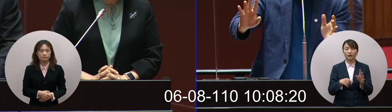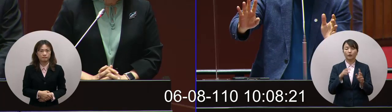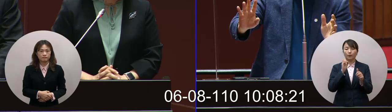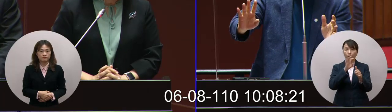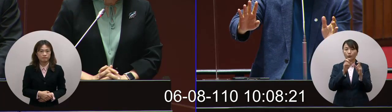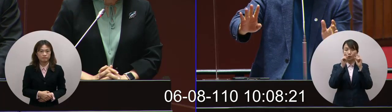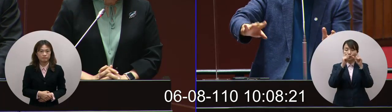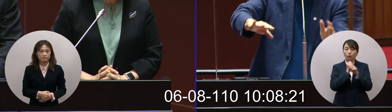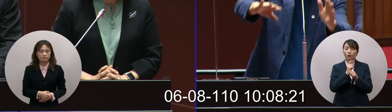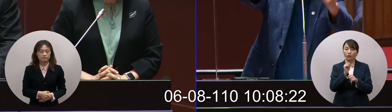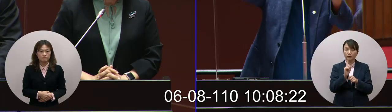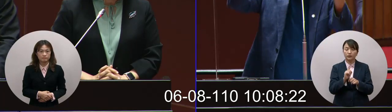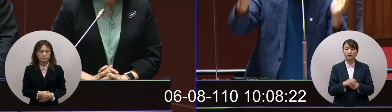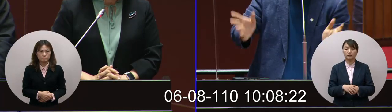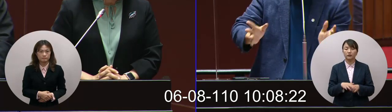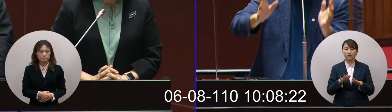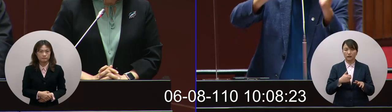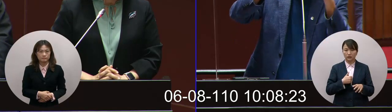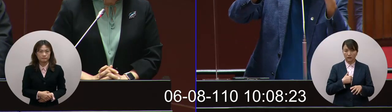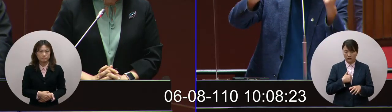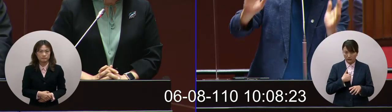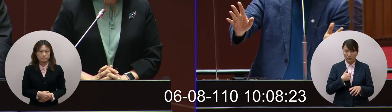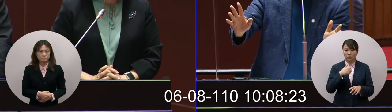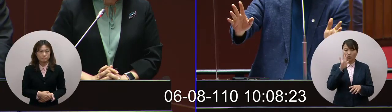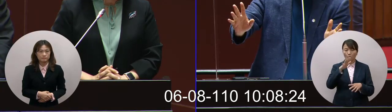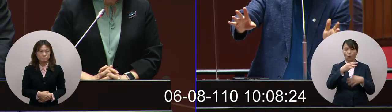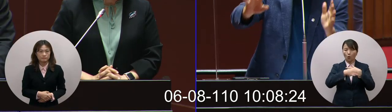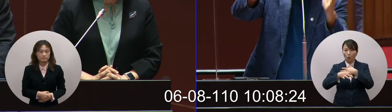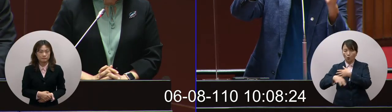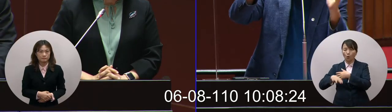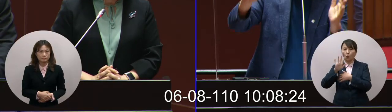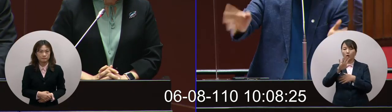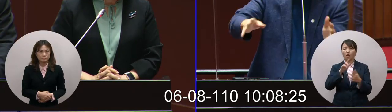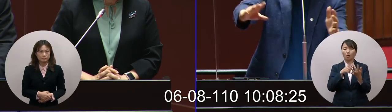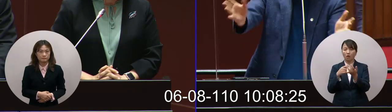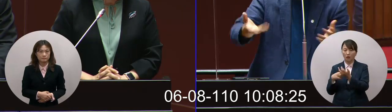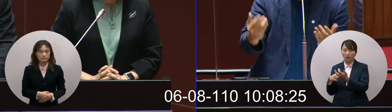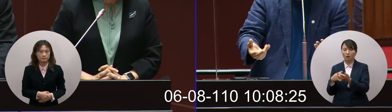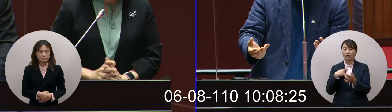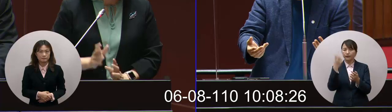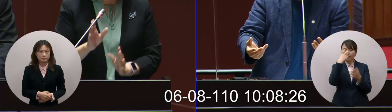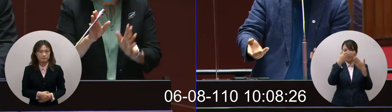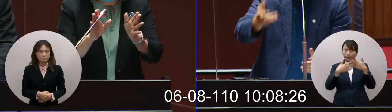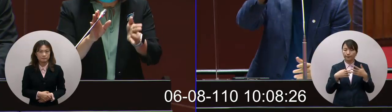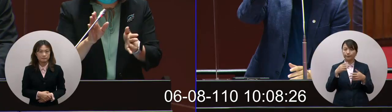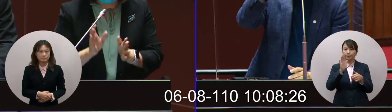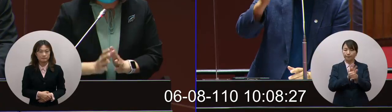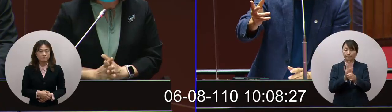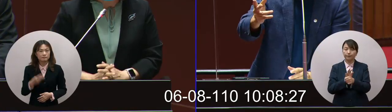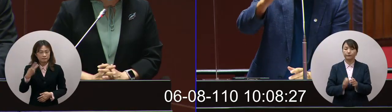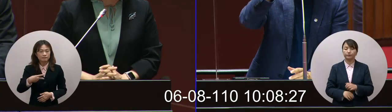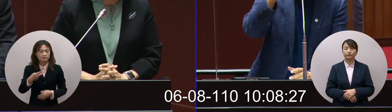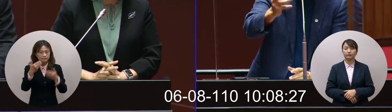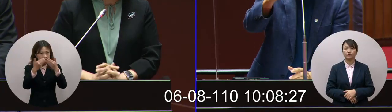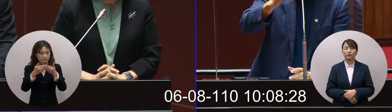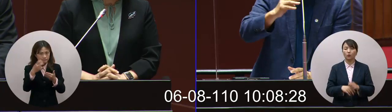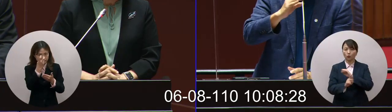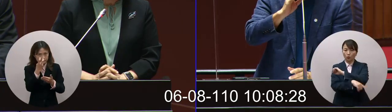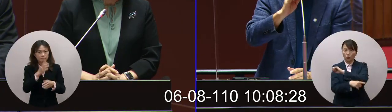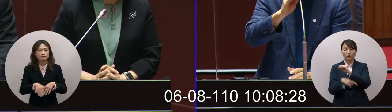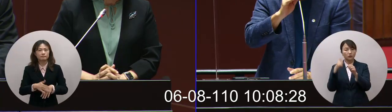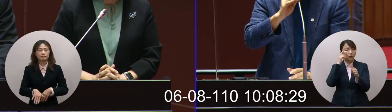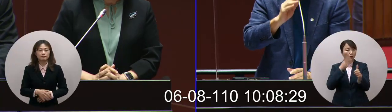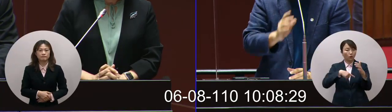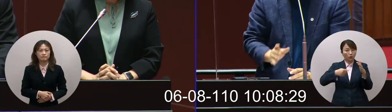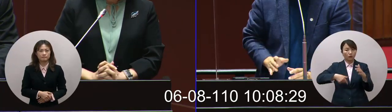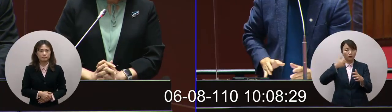伊提醒的是讲，真正有说话闹高去，咱搁甲顺一下，好不好？ 我们再盘一下，对。 哦，最后要请教